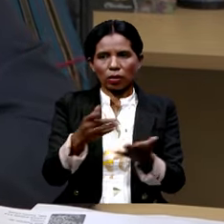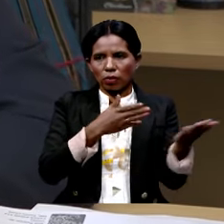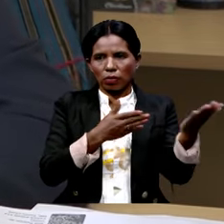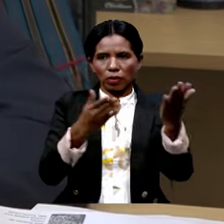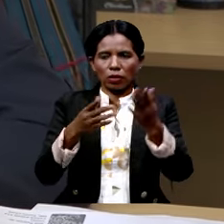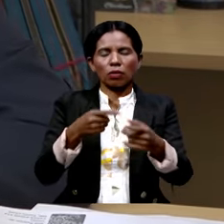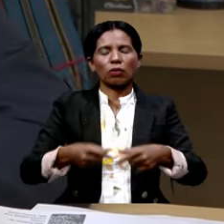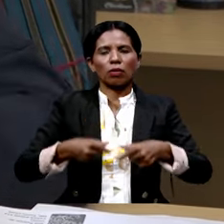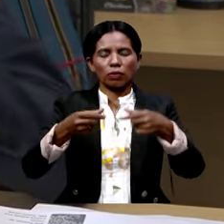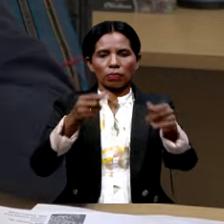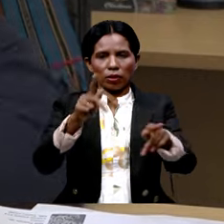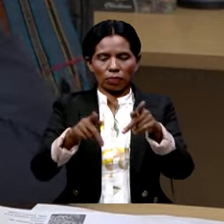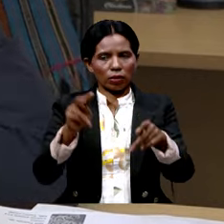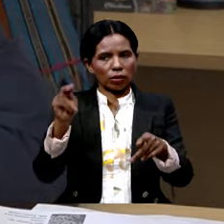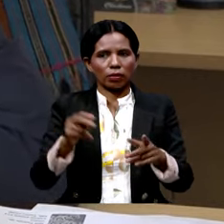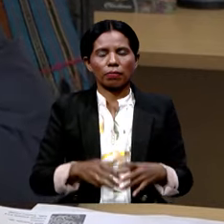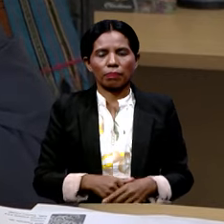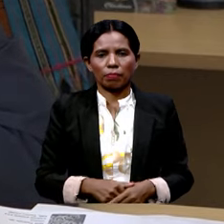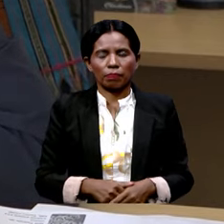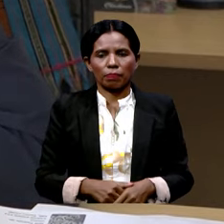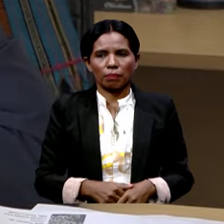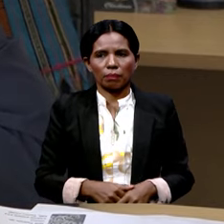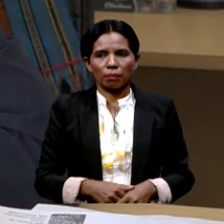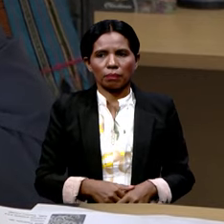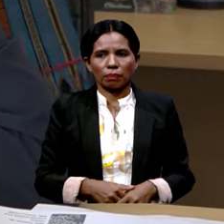Pobai mana? Ini kan orang tahu lah.